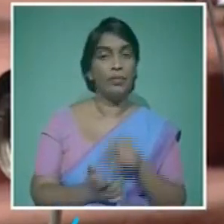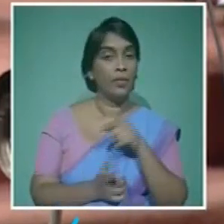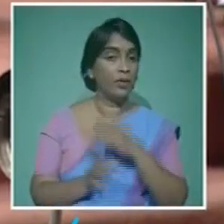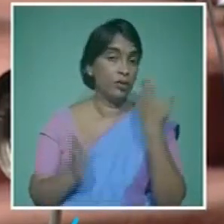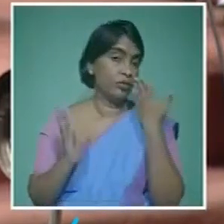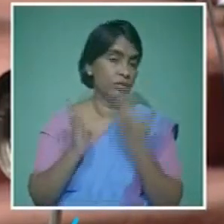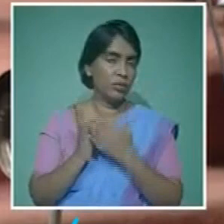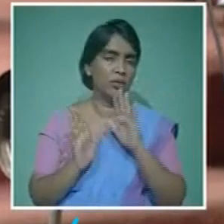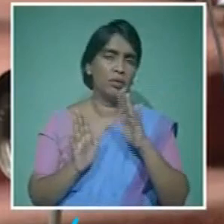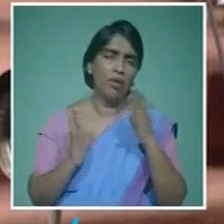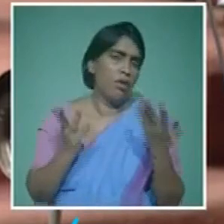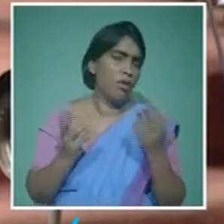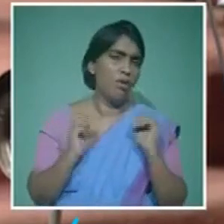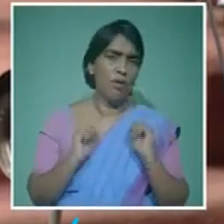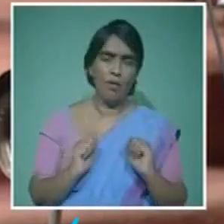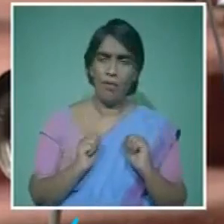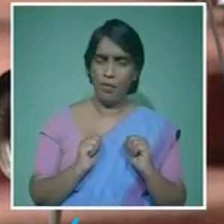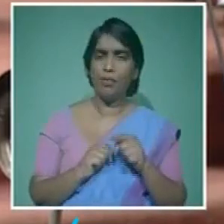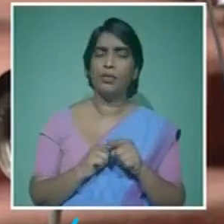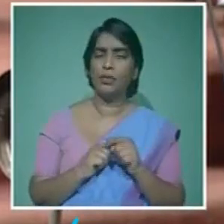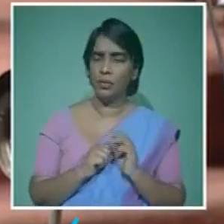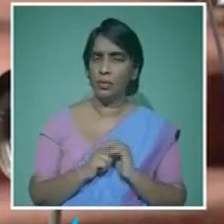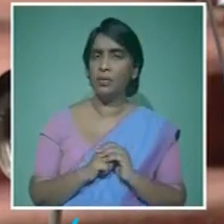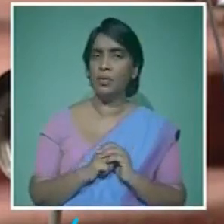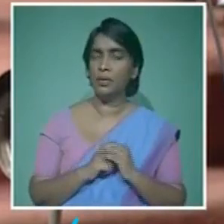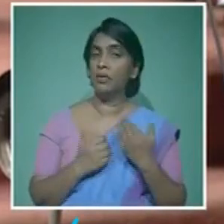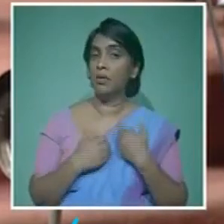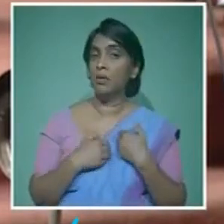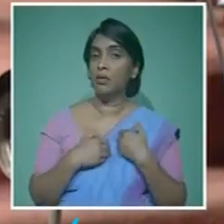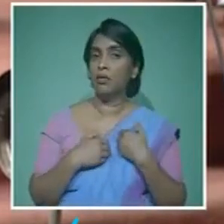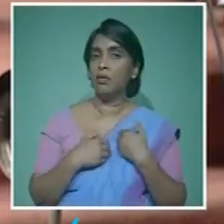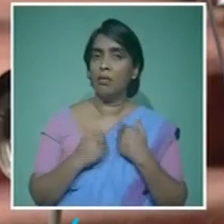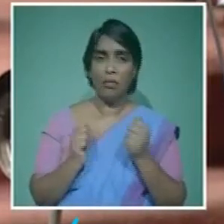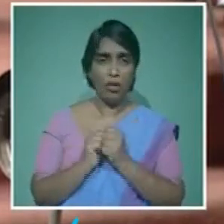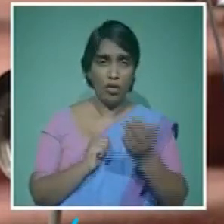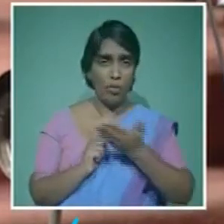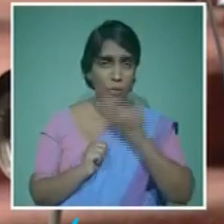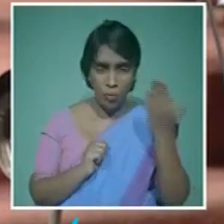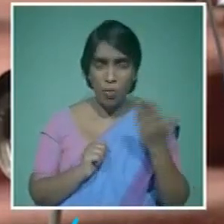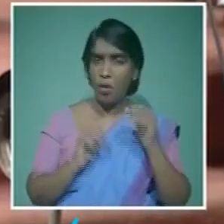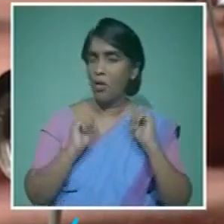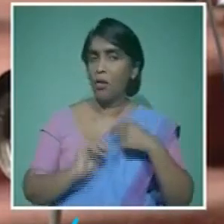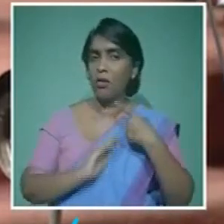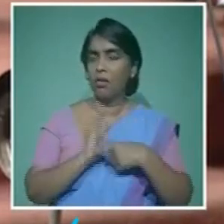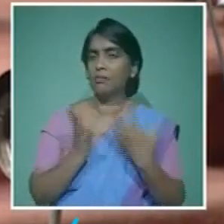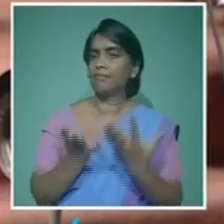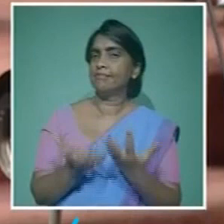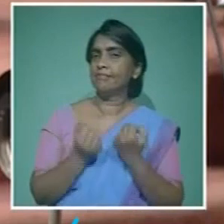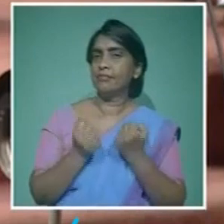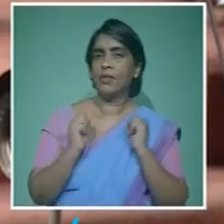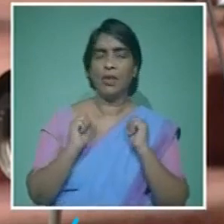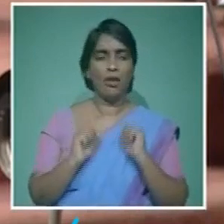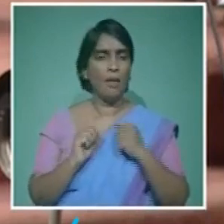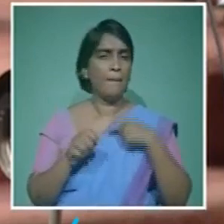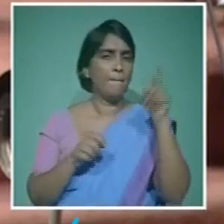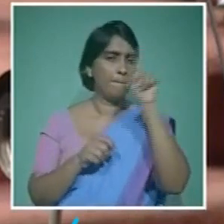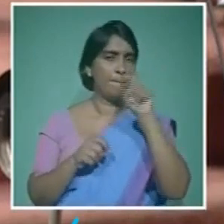எப்படி சாத்தியமாக போகின்றது, இந்த நாடு மீண்டும் கட்டியெழுப்புவது என்ற பல கேள்விகள்